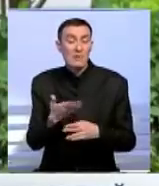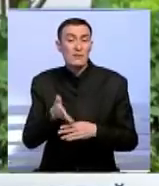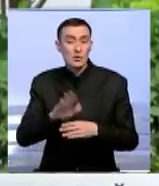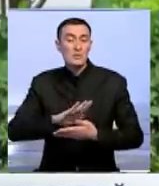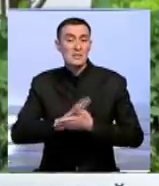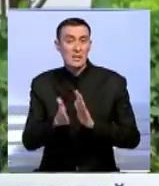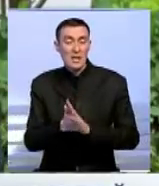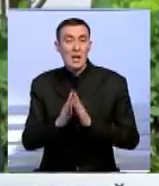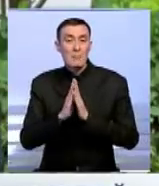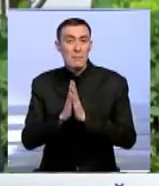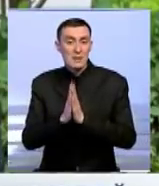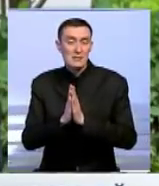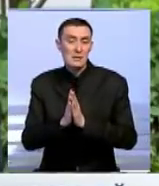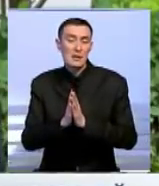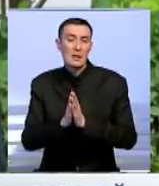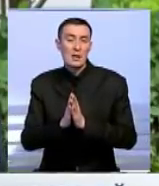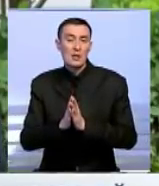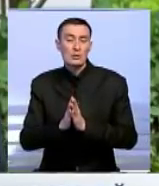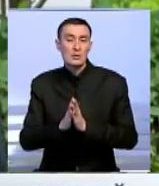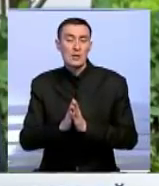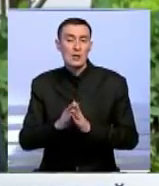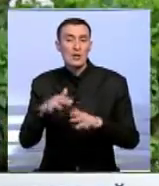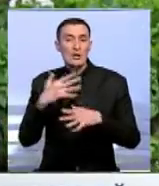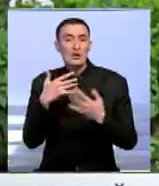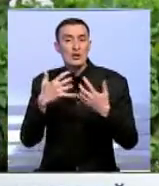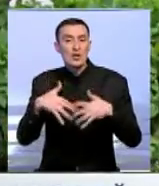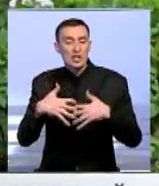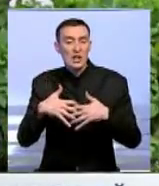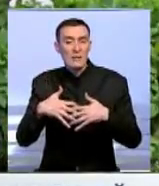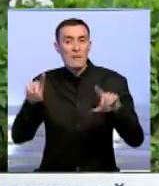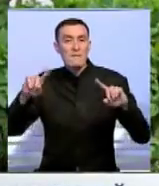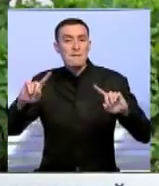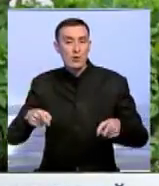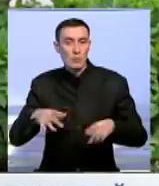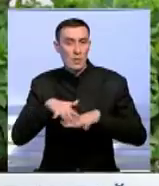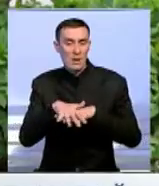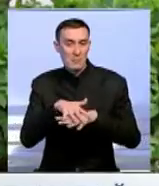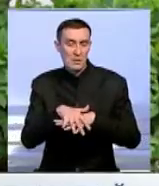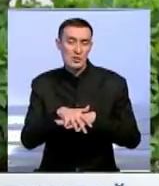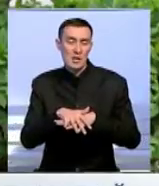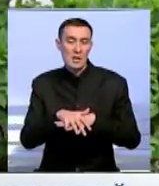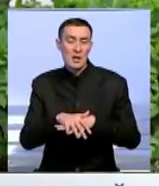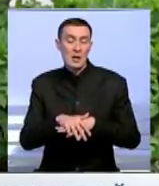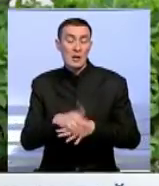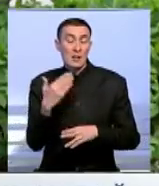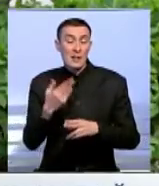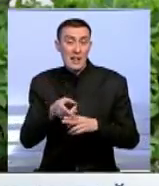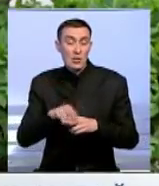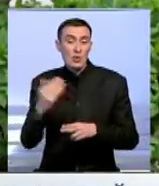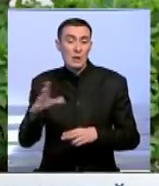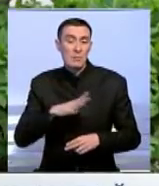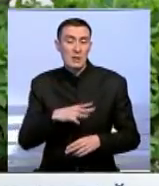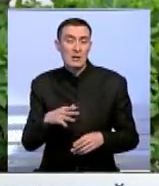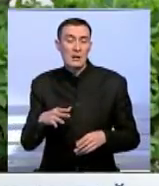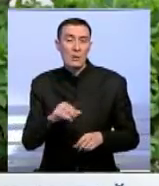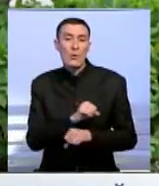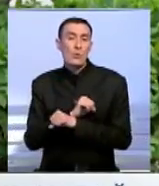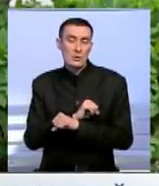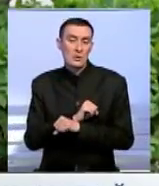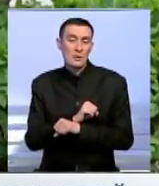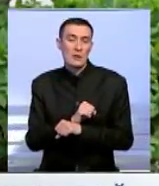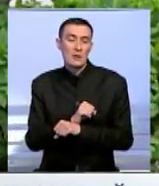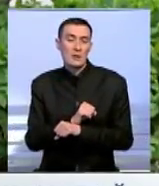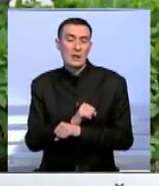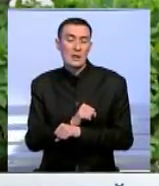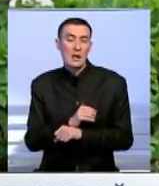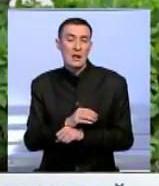состоянии, просила формулы решать математически. Ей приносили формулы математически, она просто сидела и решала. Для нее это было как релаксейшн, как вот расслабление.